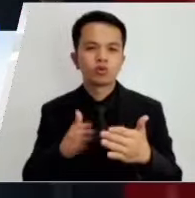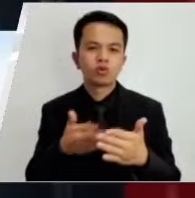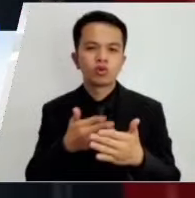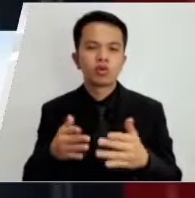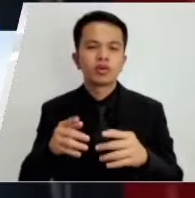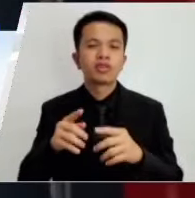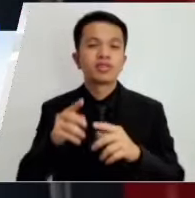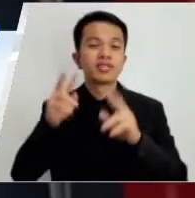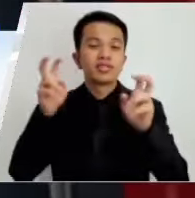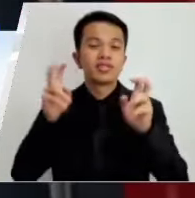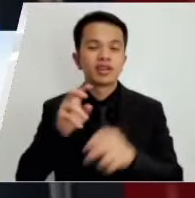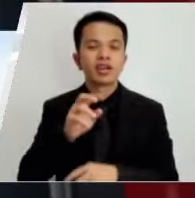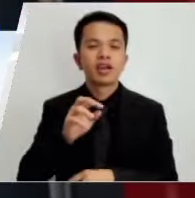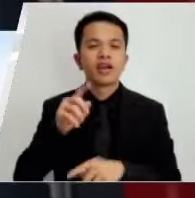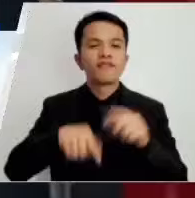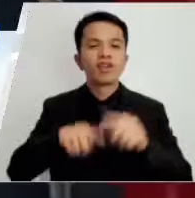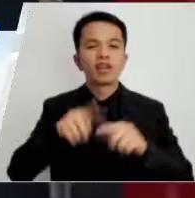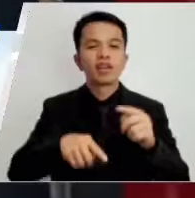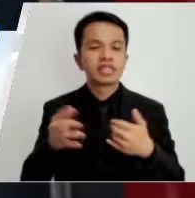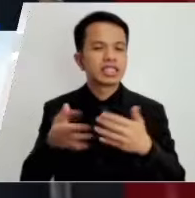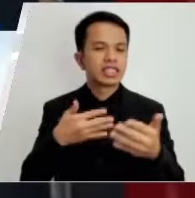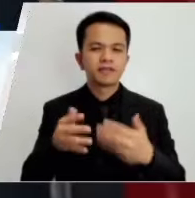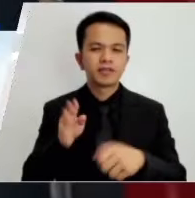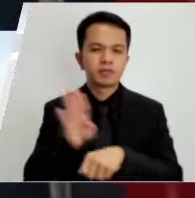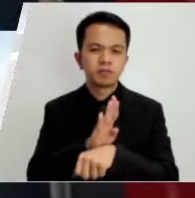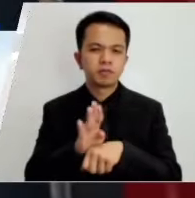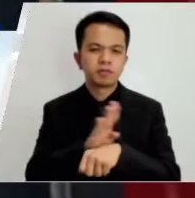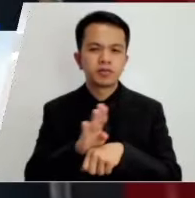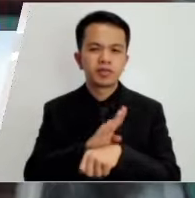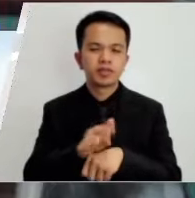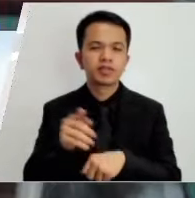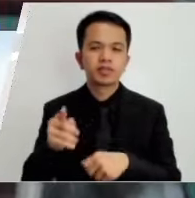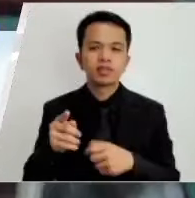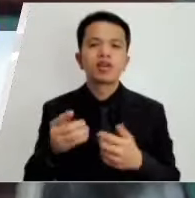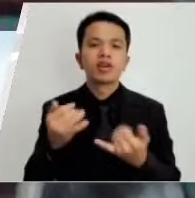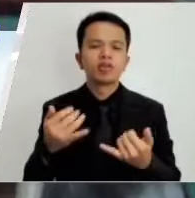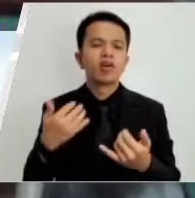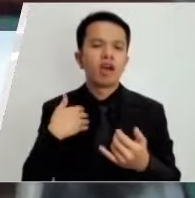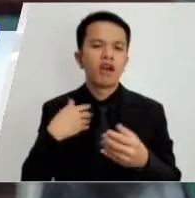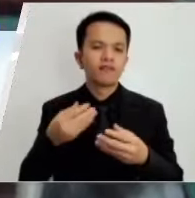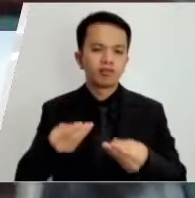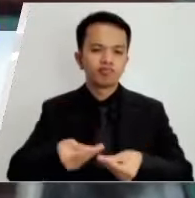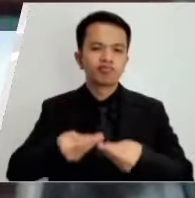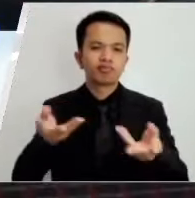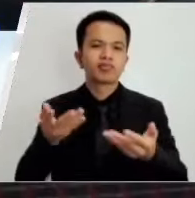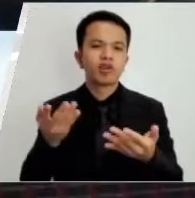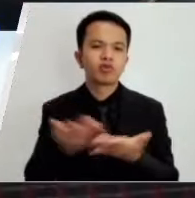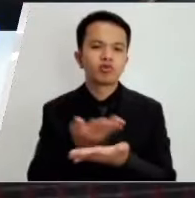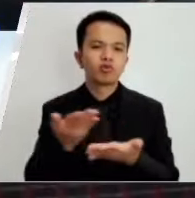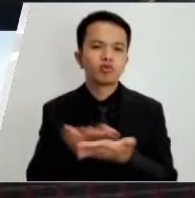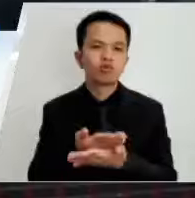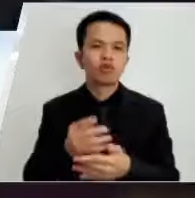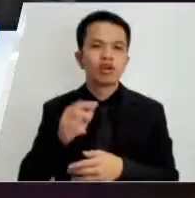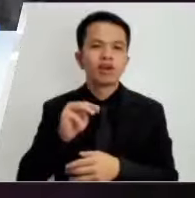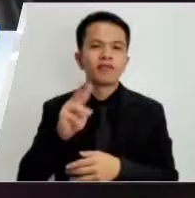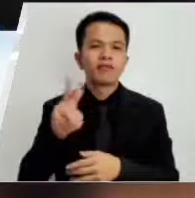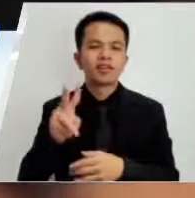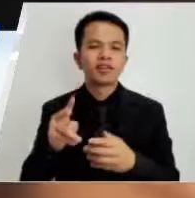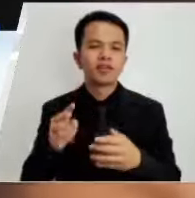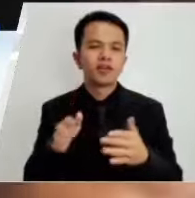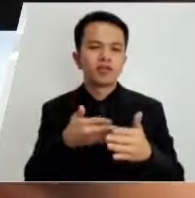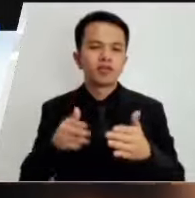At kahit busy siya sa military service, nakapag-release din siya ng music video. Ipinamalas dito ni